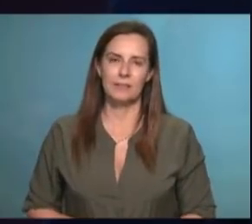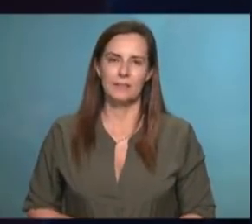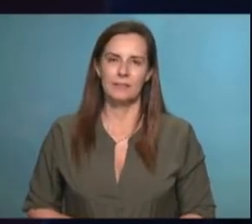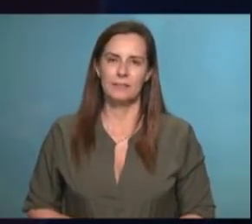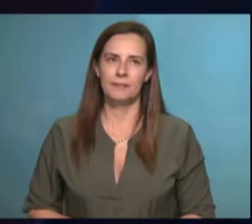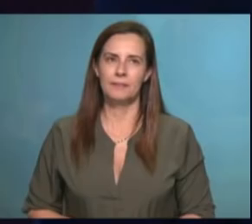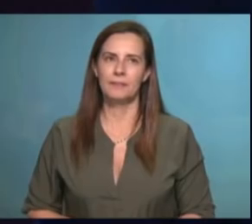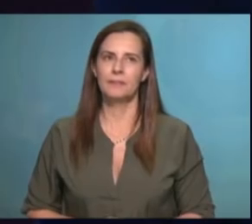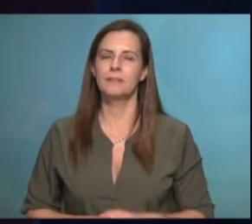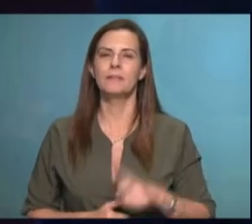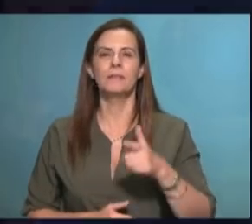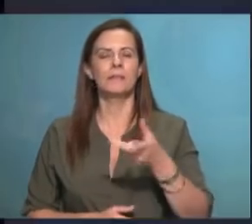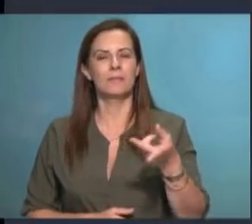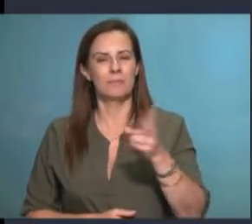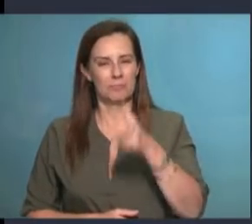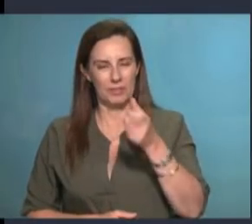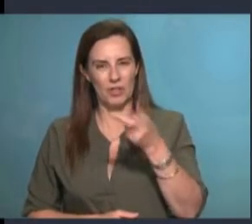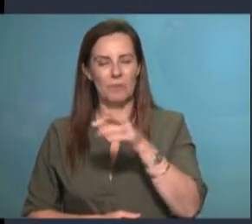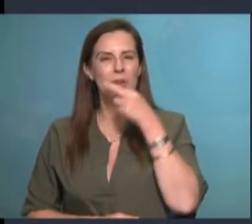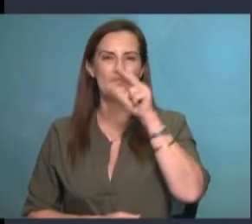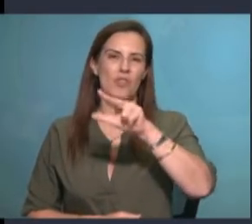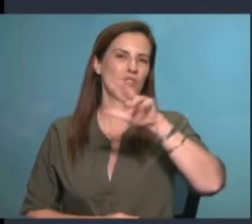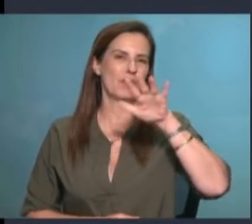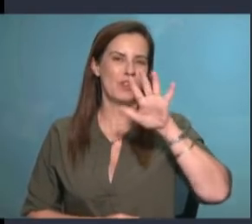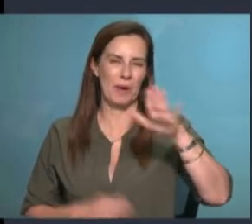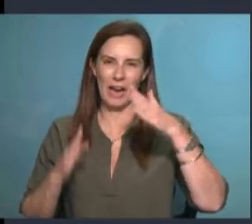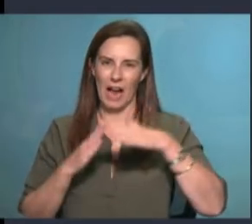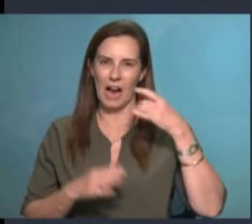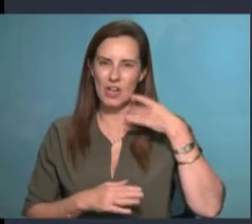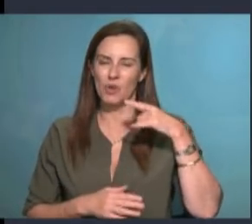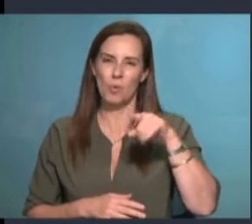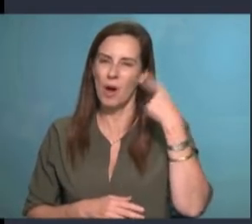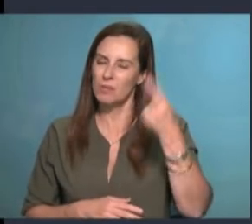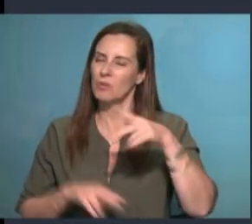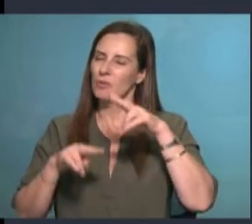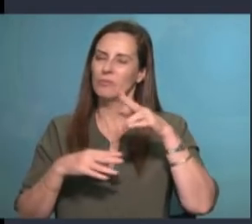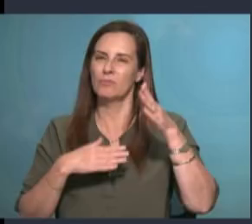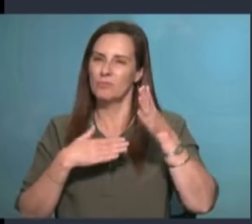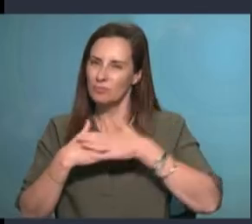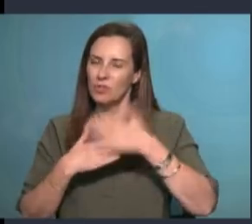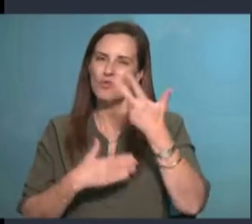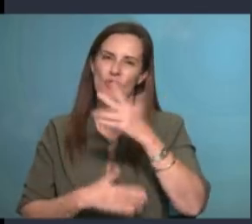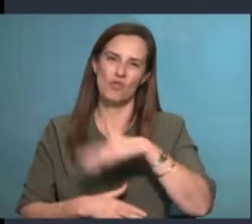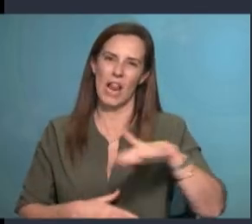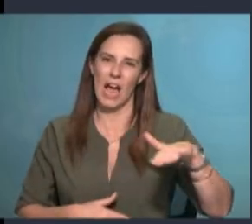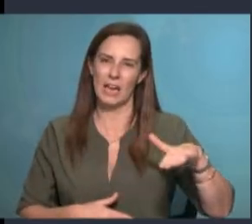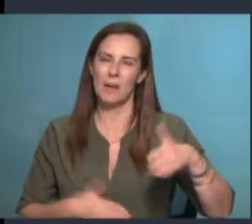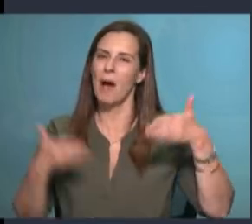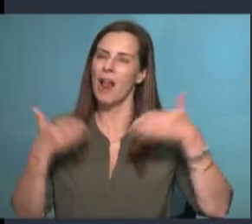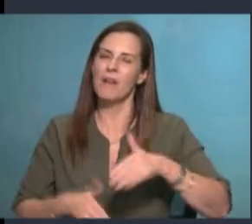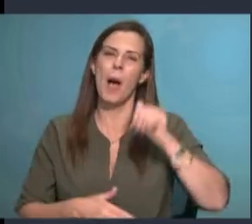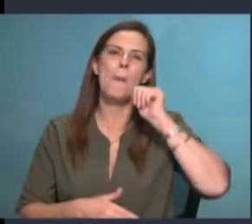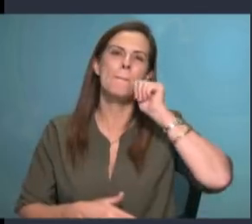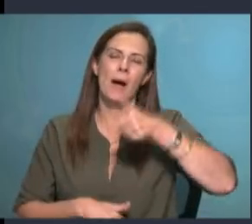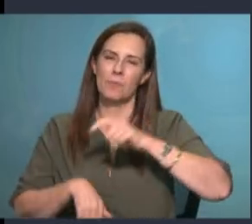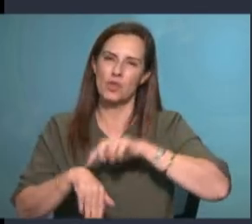הנרצח השני בפיגוע הוא זיו חג'בי, בן 35 מראשון לציון. זיו הניח אישה ושלושה ילדים. הלווייתו תהיה מחר, בשתיים